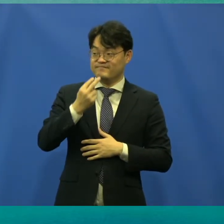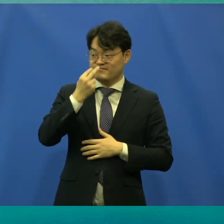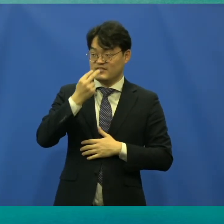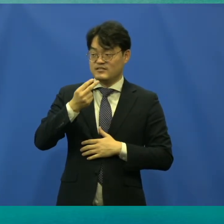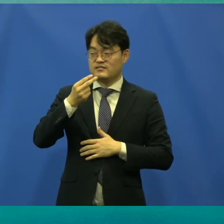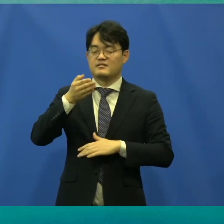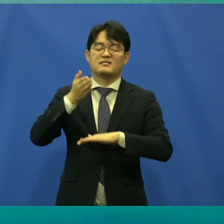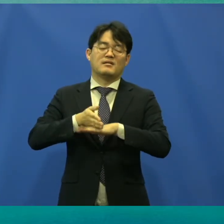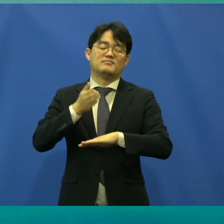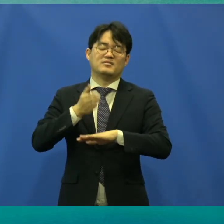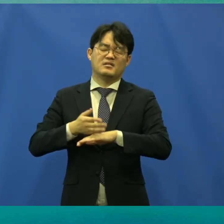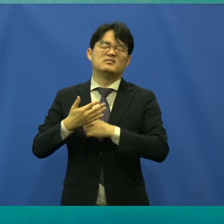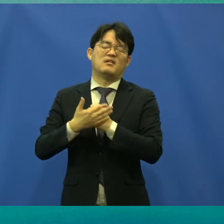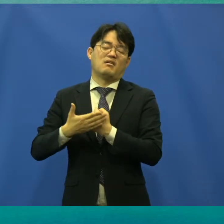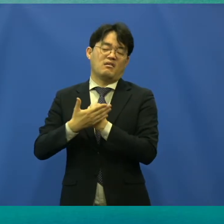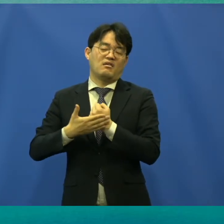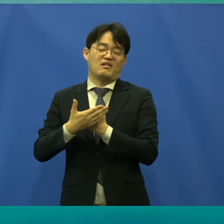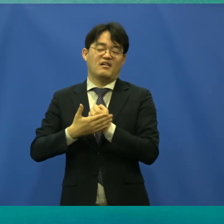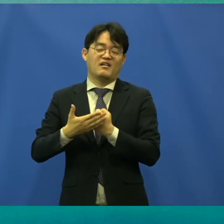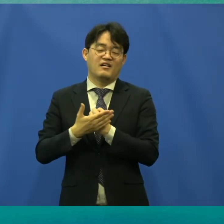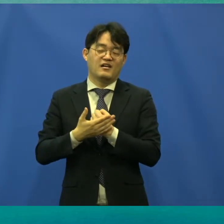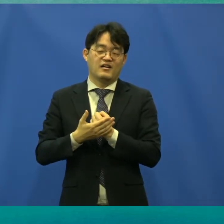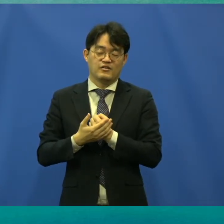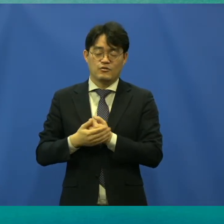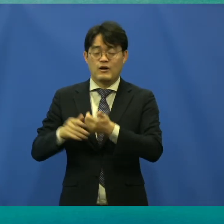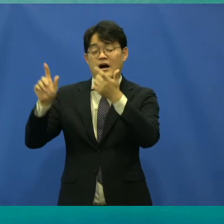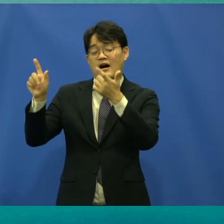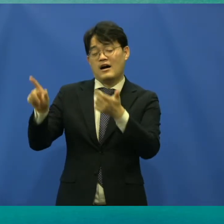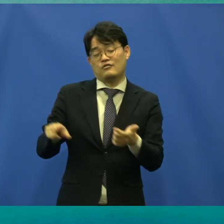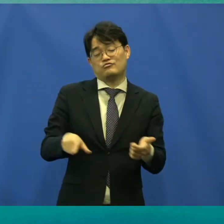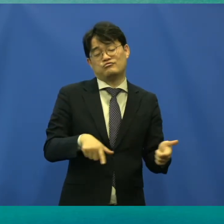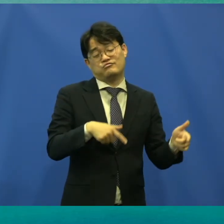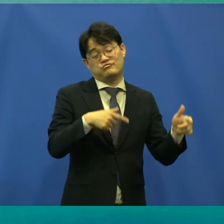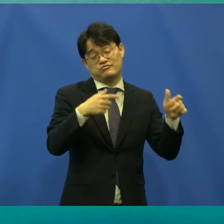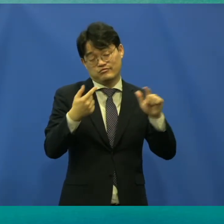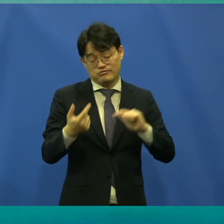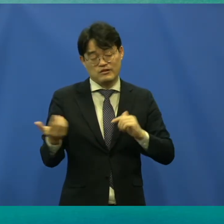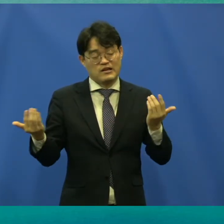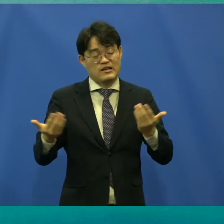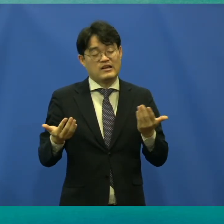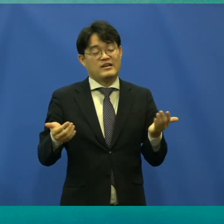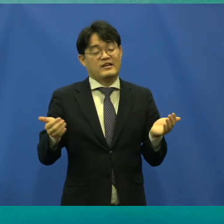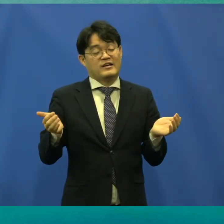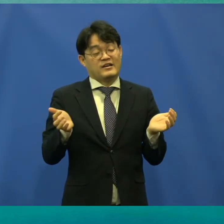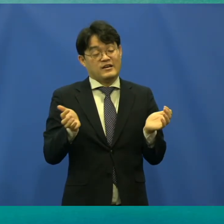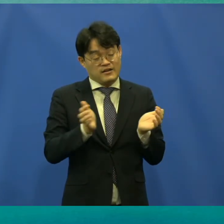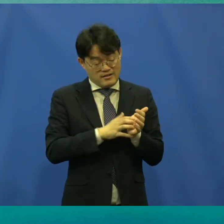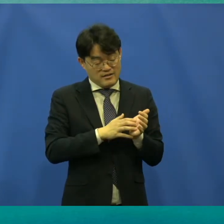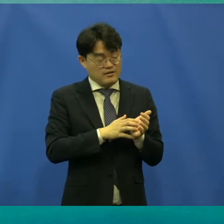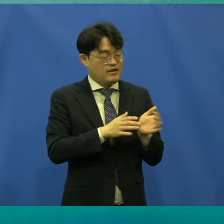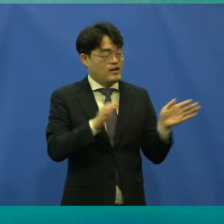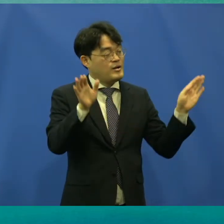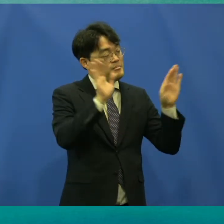하루의 일과를 끝나고 저녁 침상에 안전하게 눕는 것도 기적입니다.